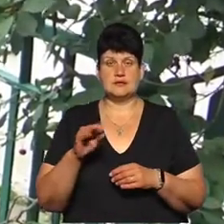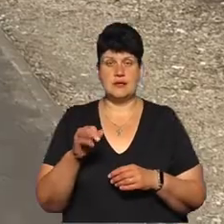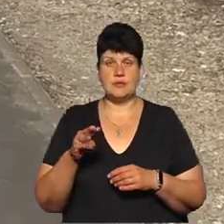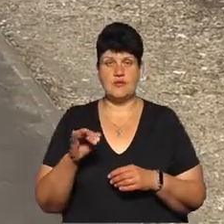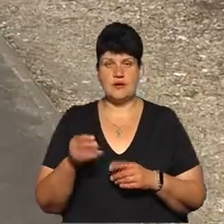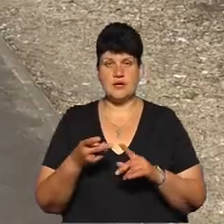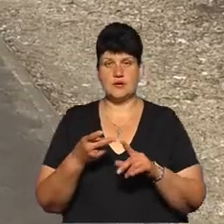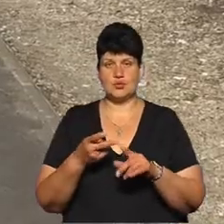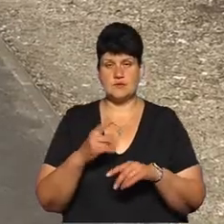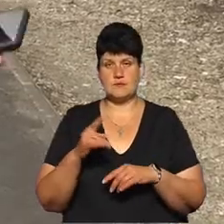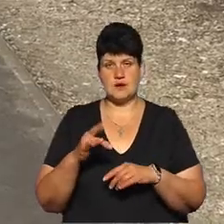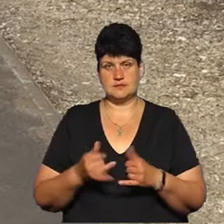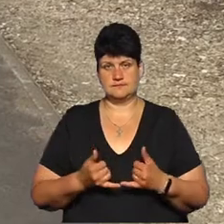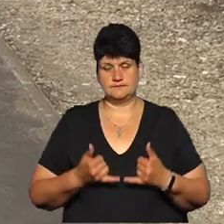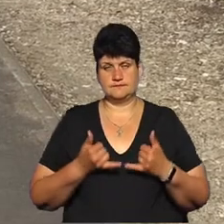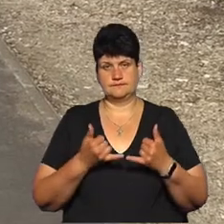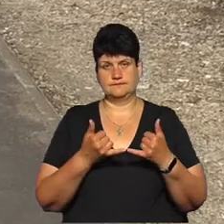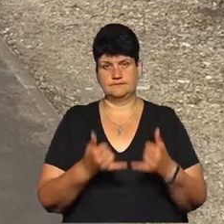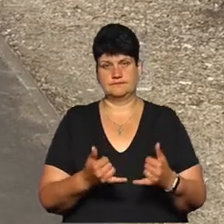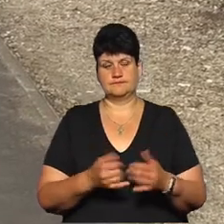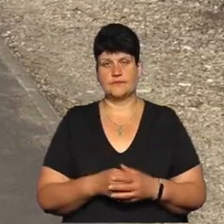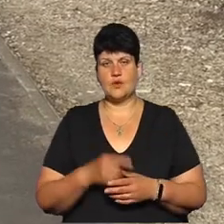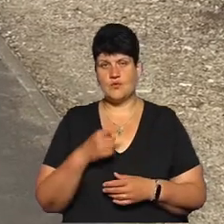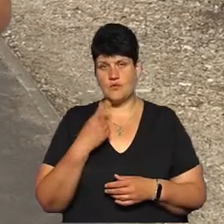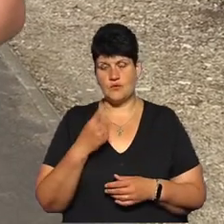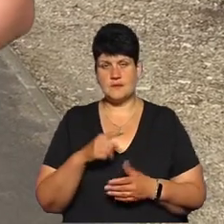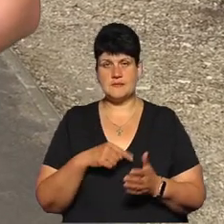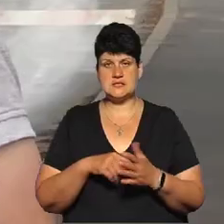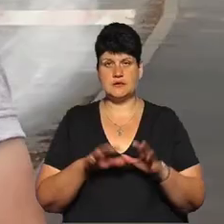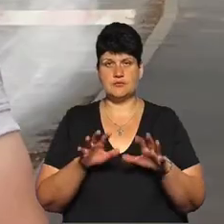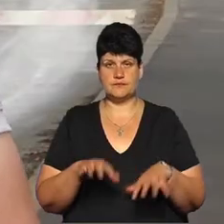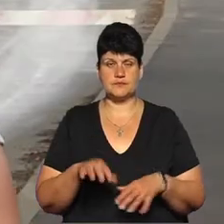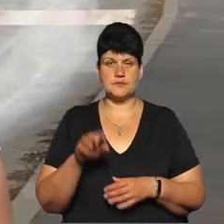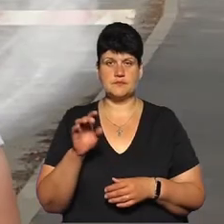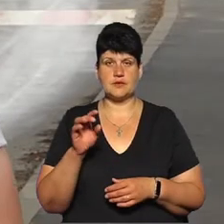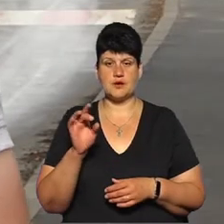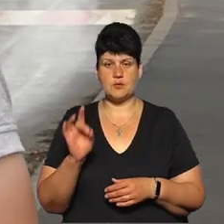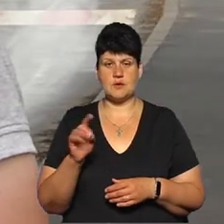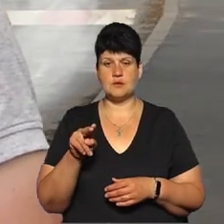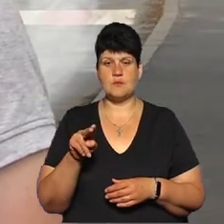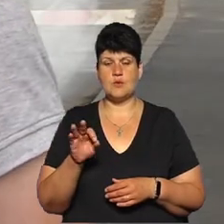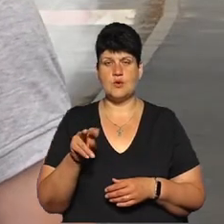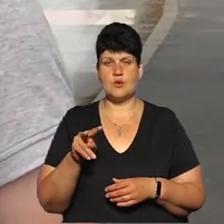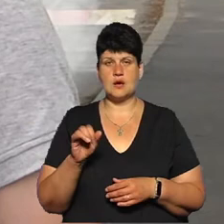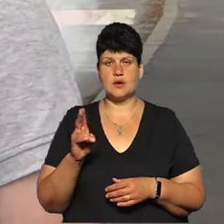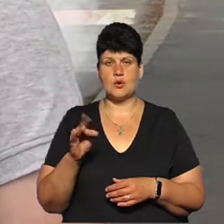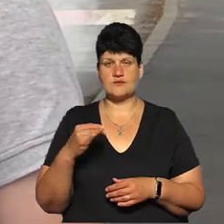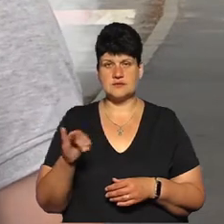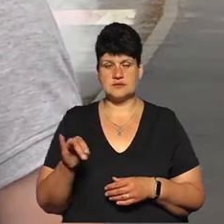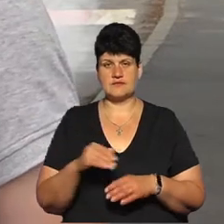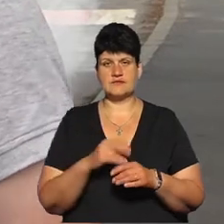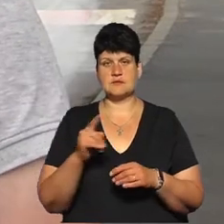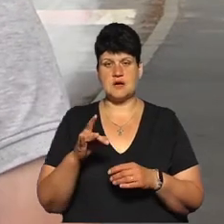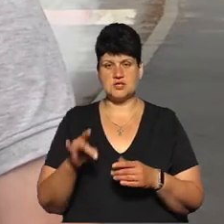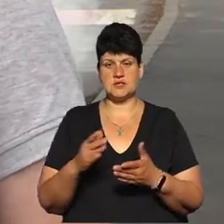назвали на честь полеглого героя, розповідає міський голова Роман Полікровський. У Збаражі перейменовано ряд вулиць, зокрема, дві